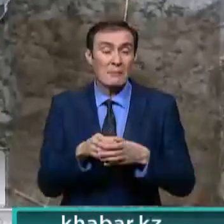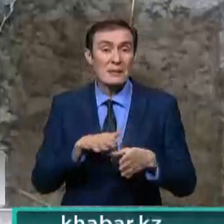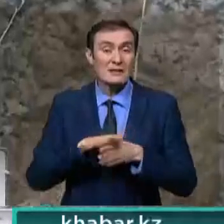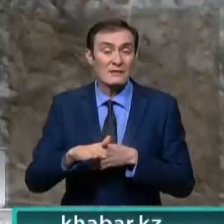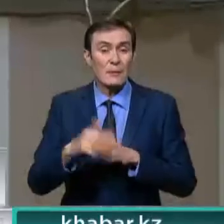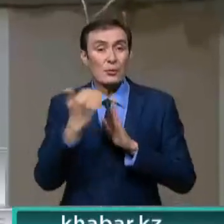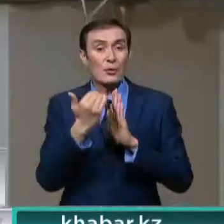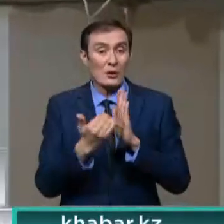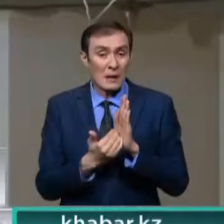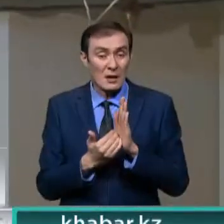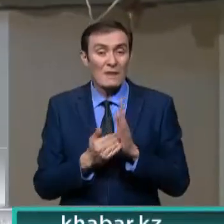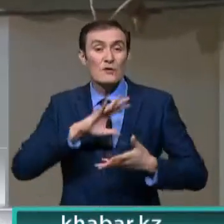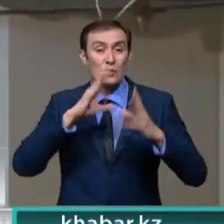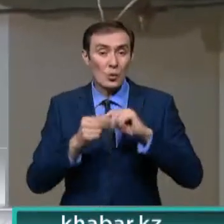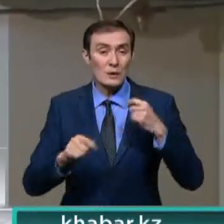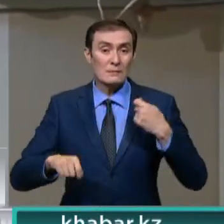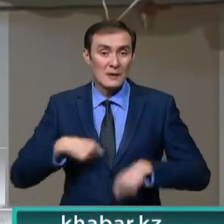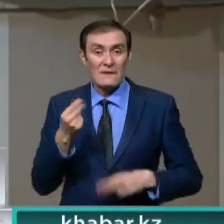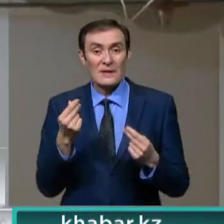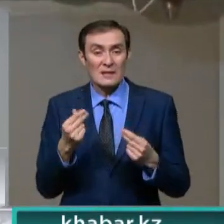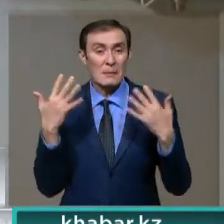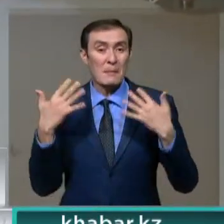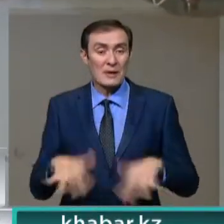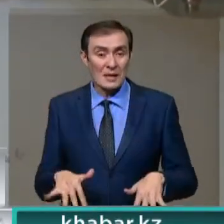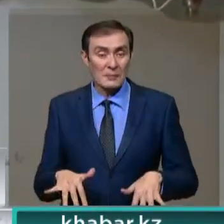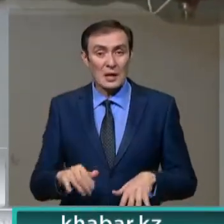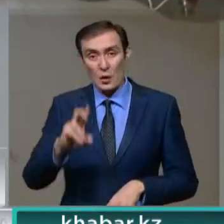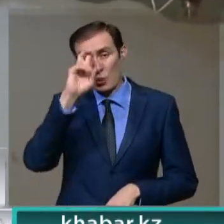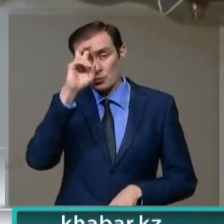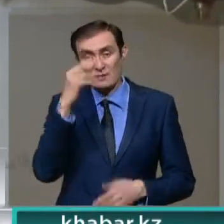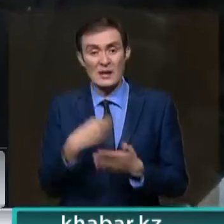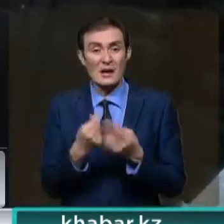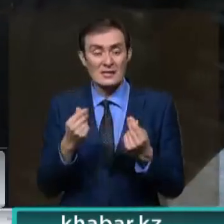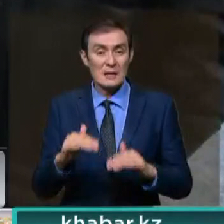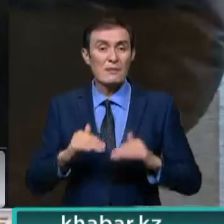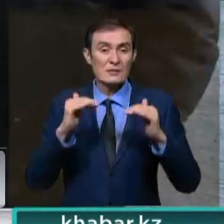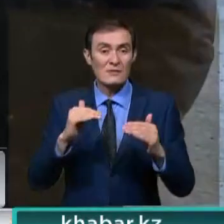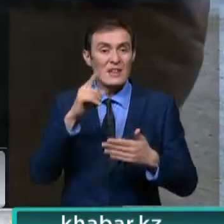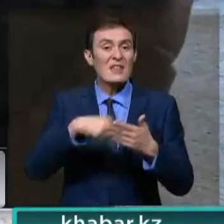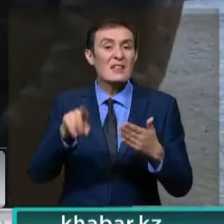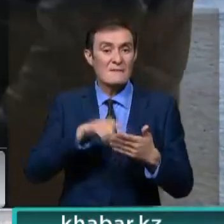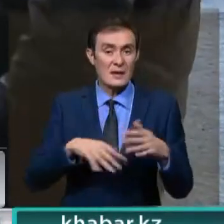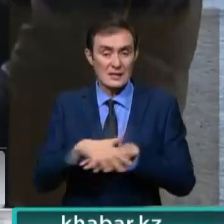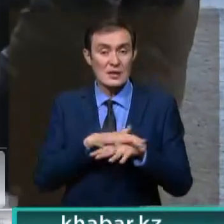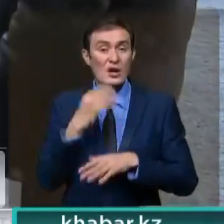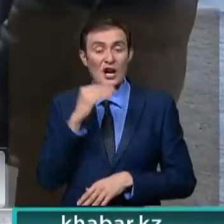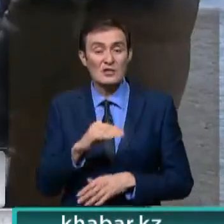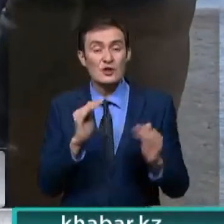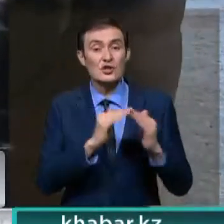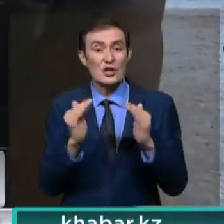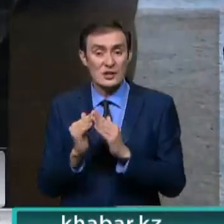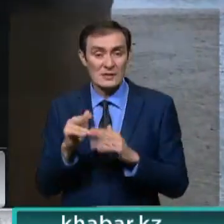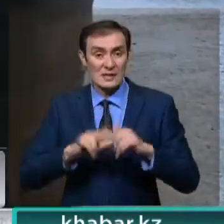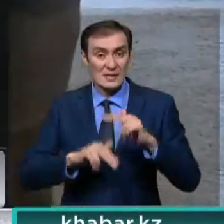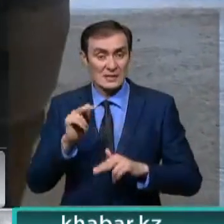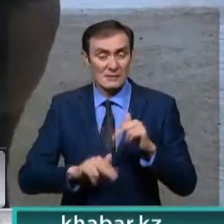реализации жилищных программ оборачиваются финансовыми потерями для госказны и ростом недоверия населения к качеству жилищного